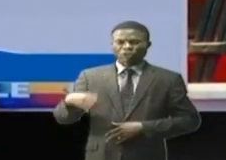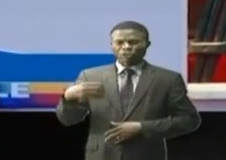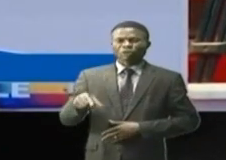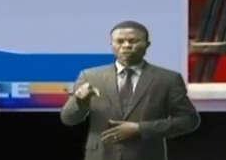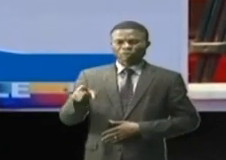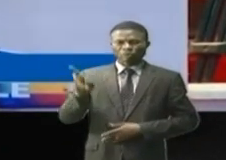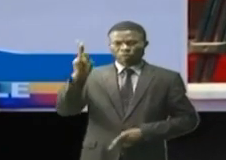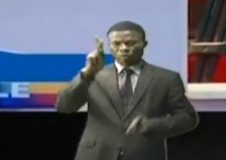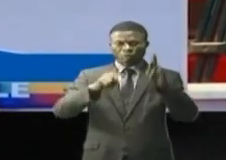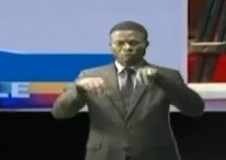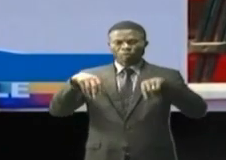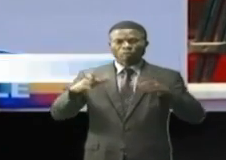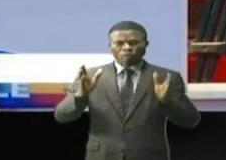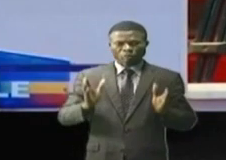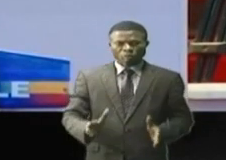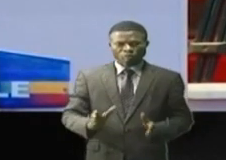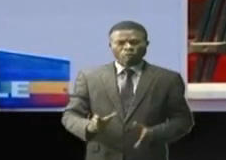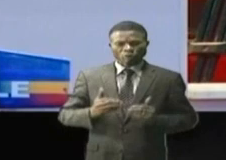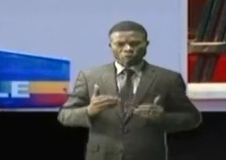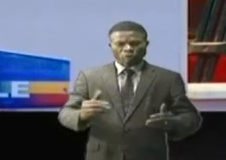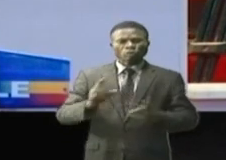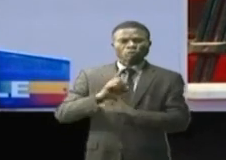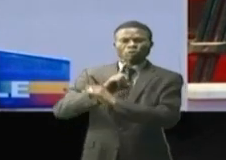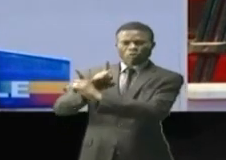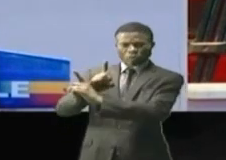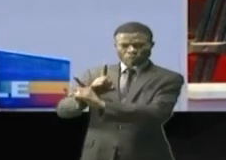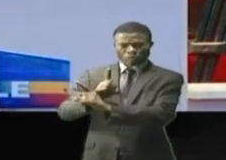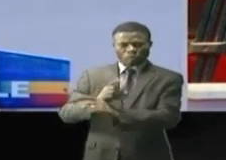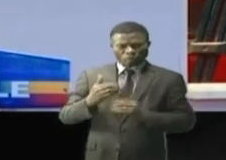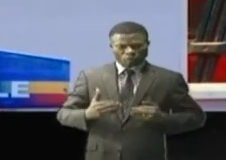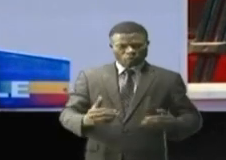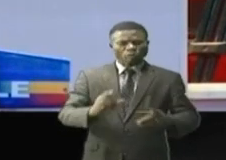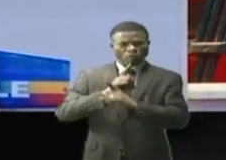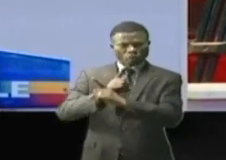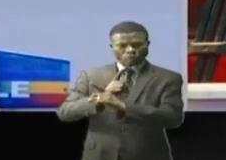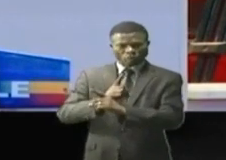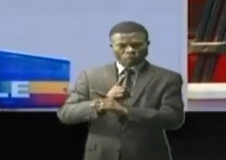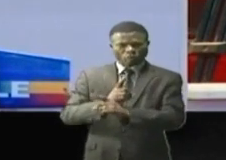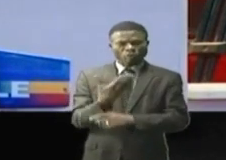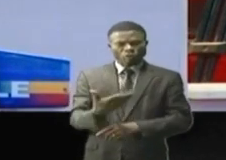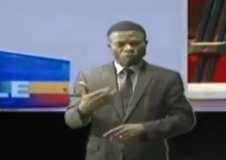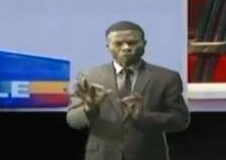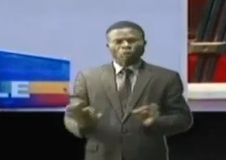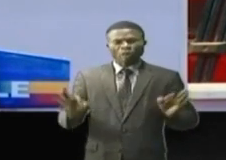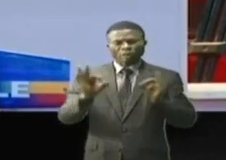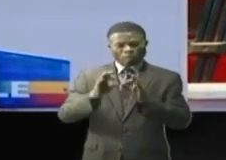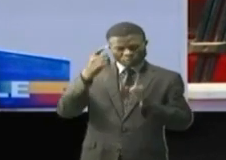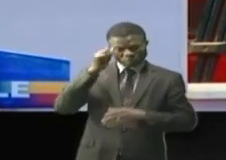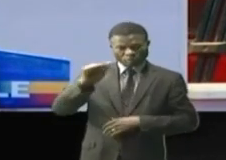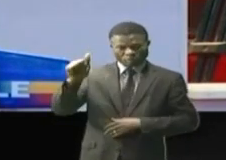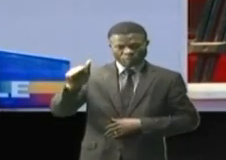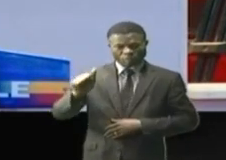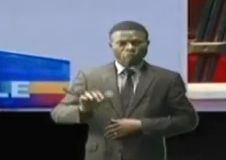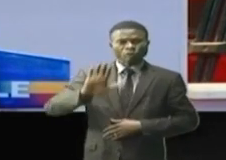Le peuple congolais se défendra et défendra ce qui lui est le plus cher, la